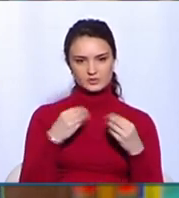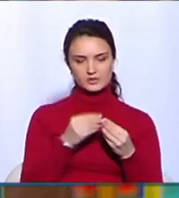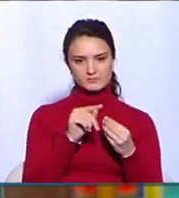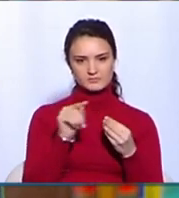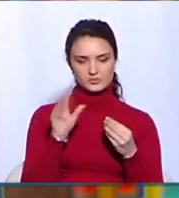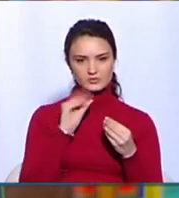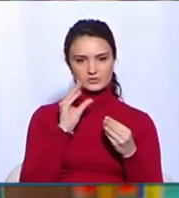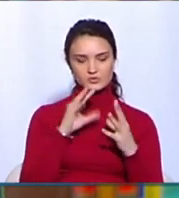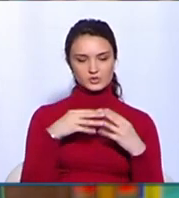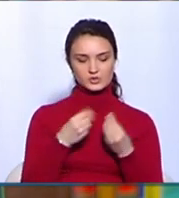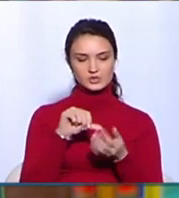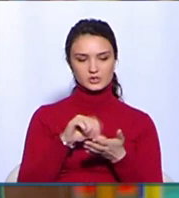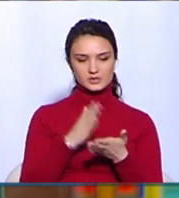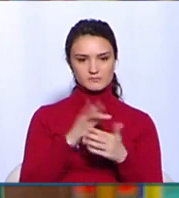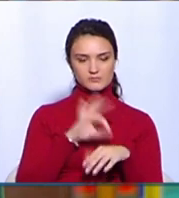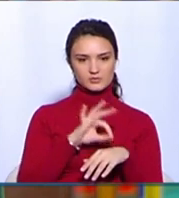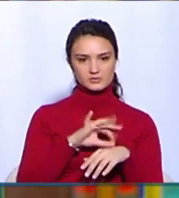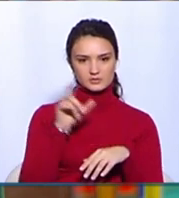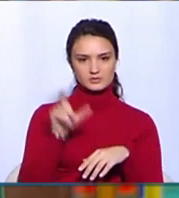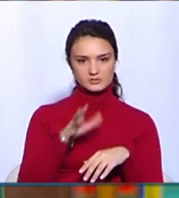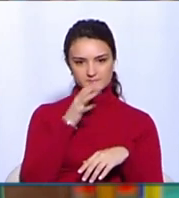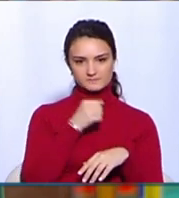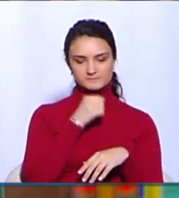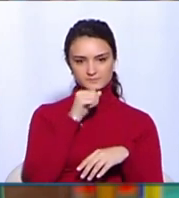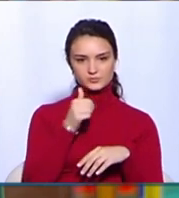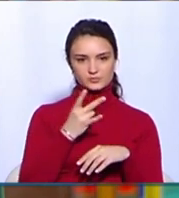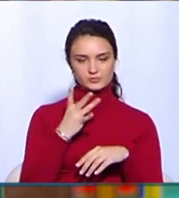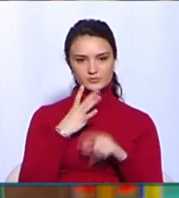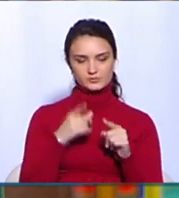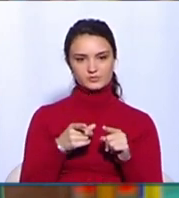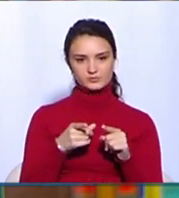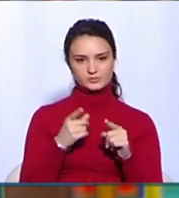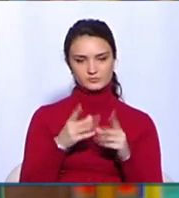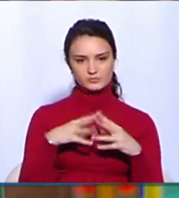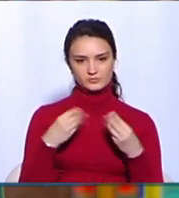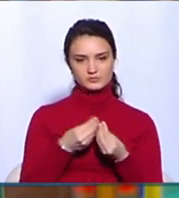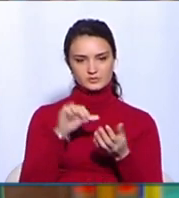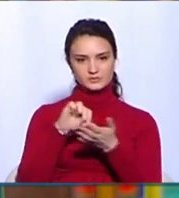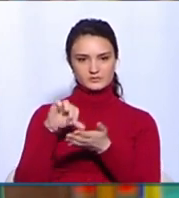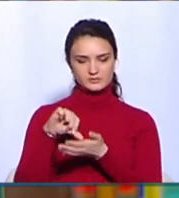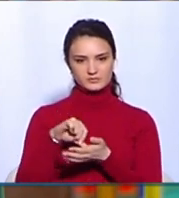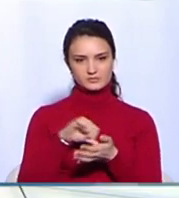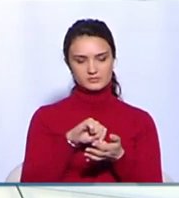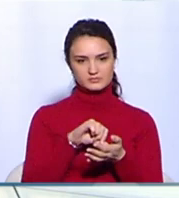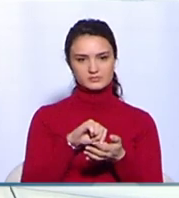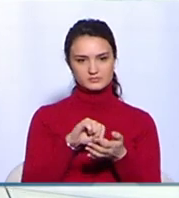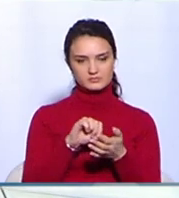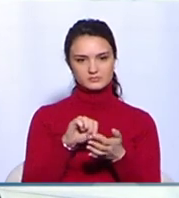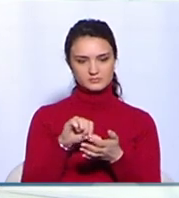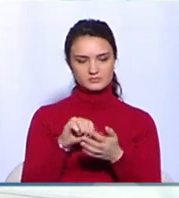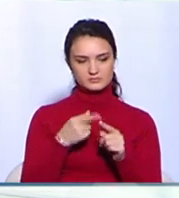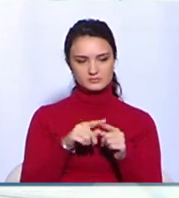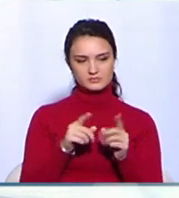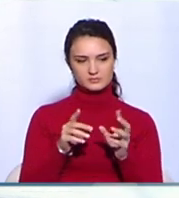რომ როდესაც ოჯახში არის მოავადე ხანგრძლივად ადამიანი, როგორი უნდა იყოს იმ ოჯახის წევრები. კი ბატონო, მადლობა.